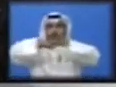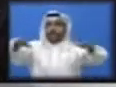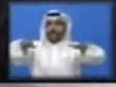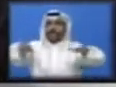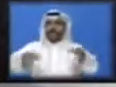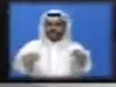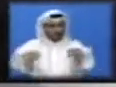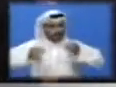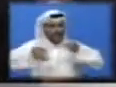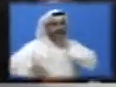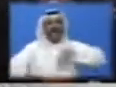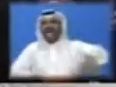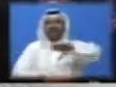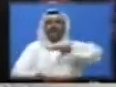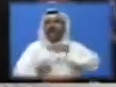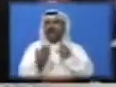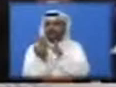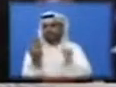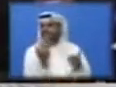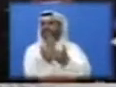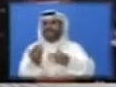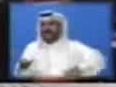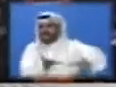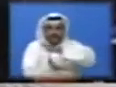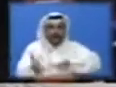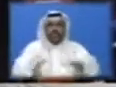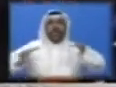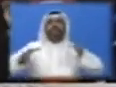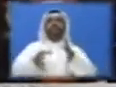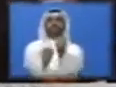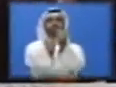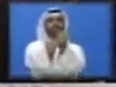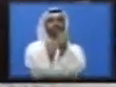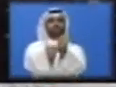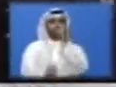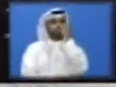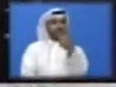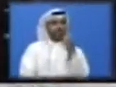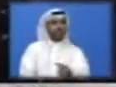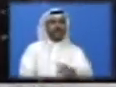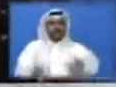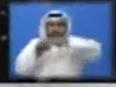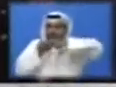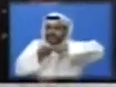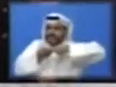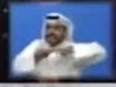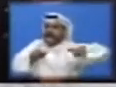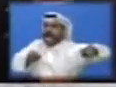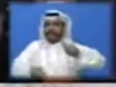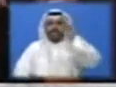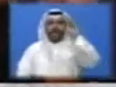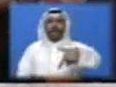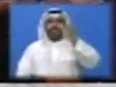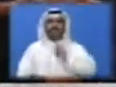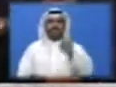والتصدي الحازم لكل من تسول له نفسه العبث بأمن البلاد وسلامة المواطنين، كما